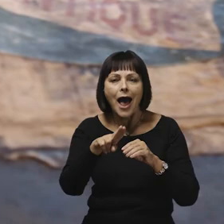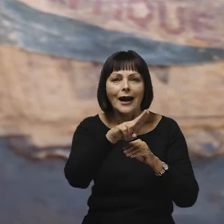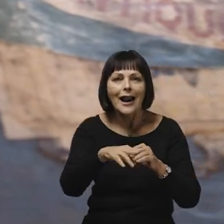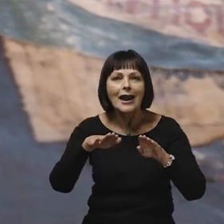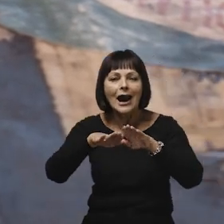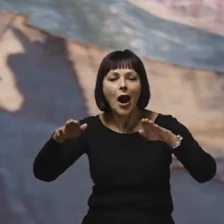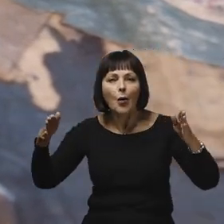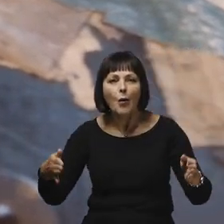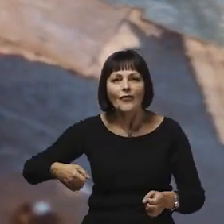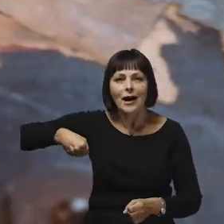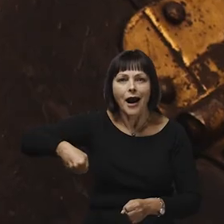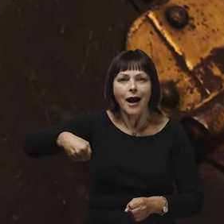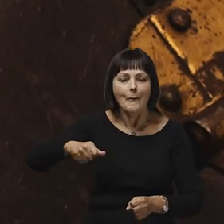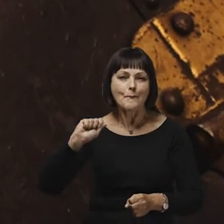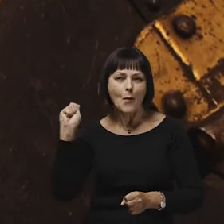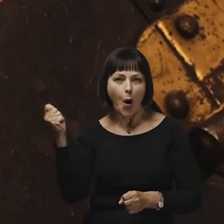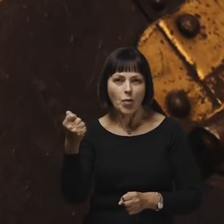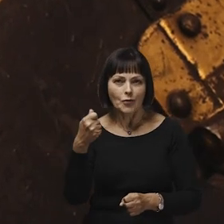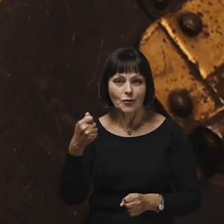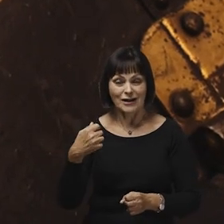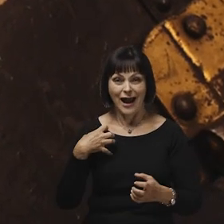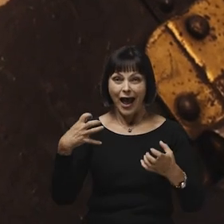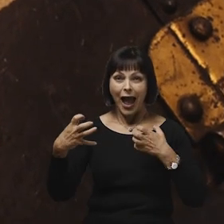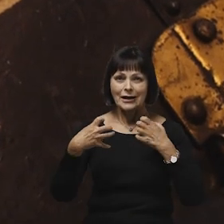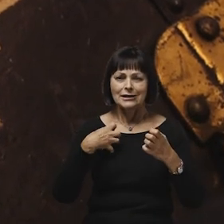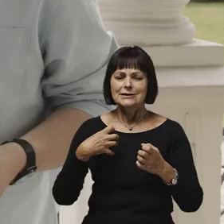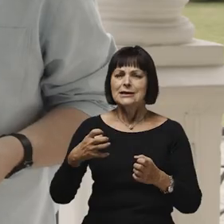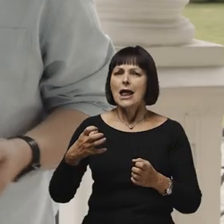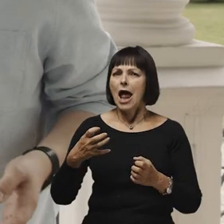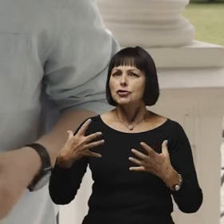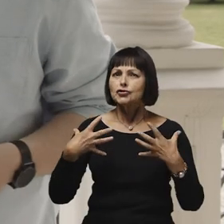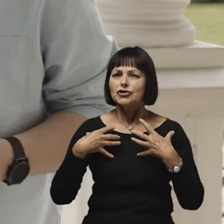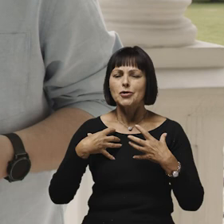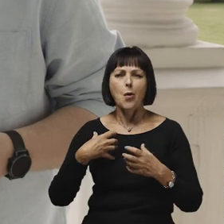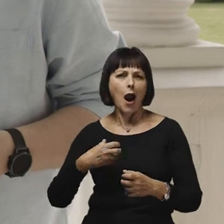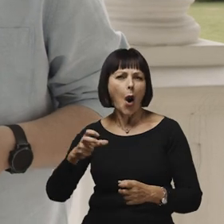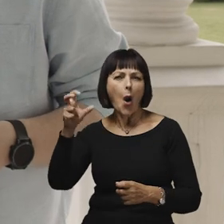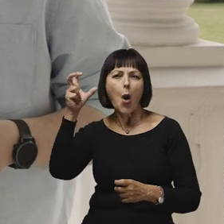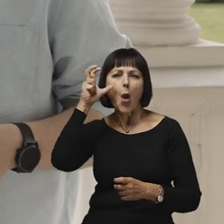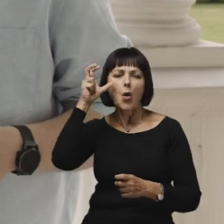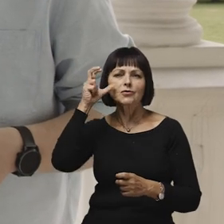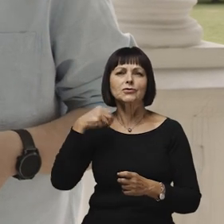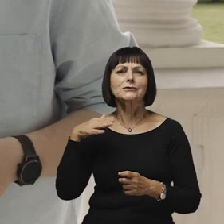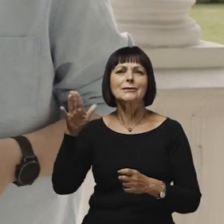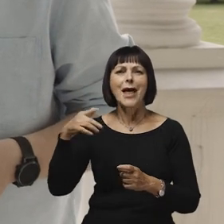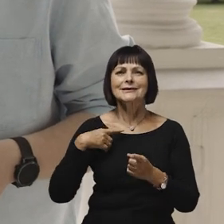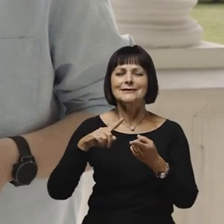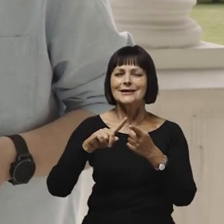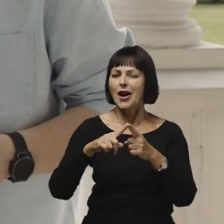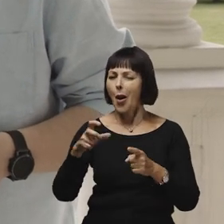kufrach podróżnych Paderewskiego. Artysta żył z rozmachem. Do legendy przeszedł jego luksusowy styl